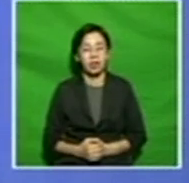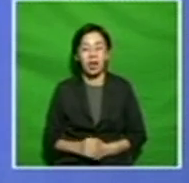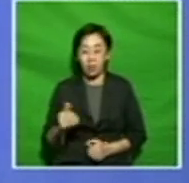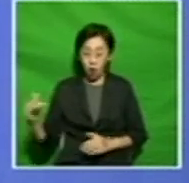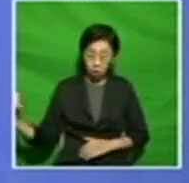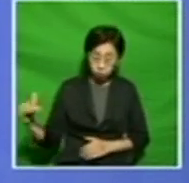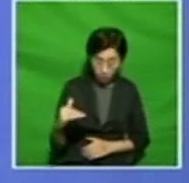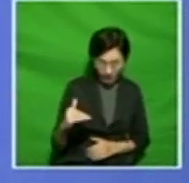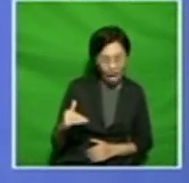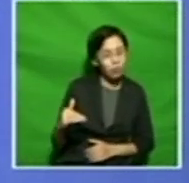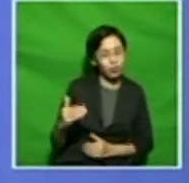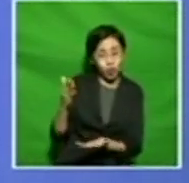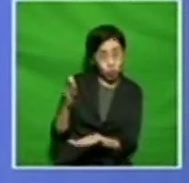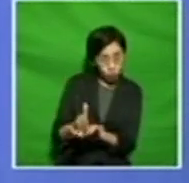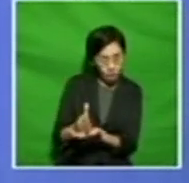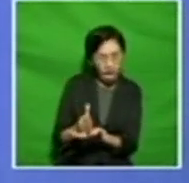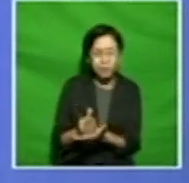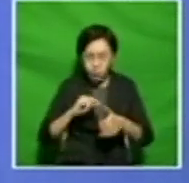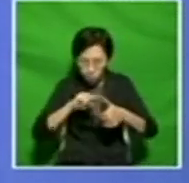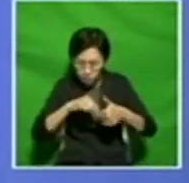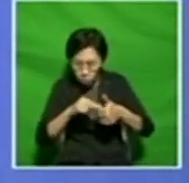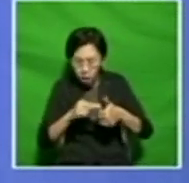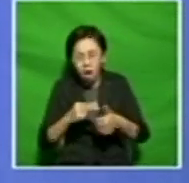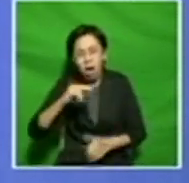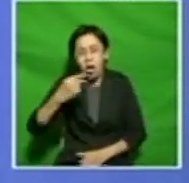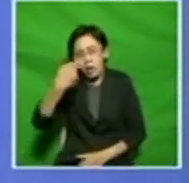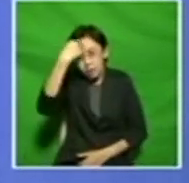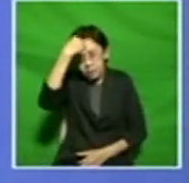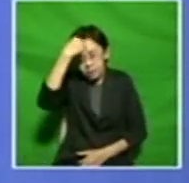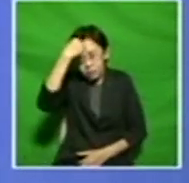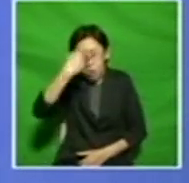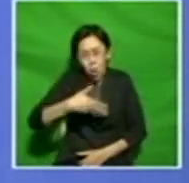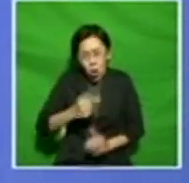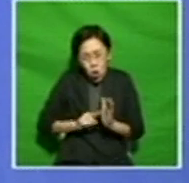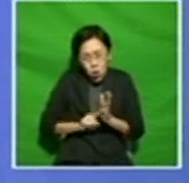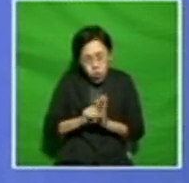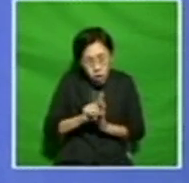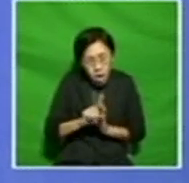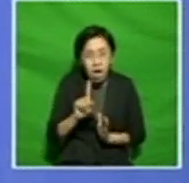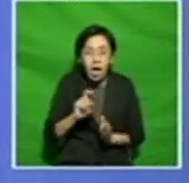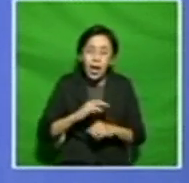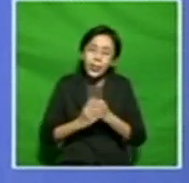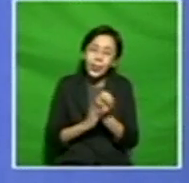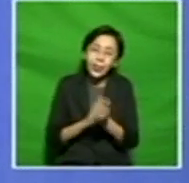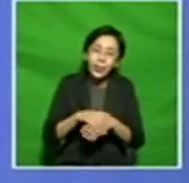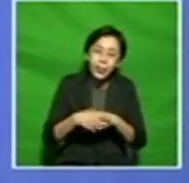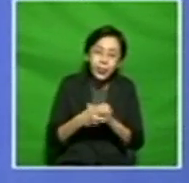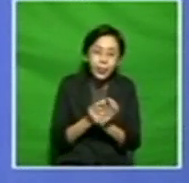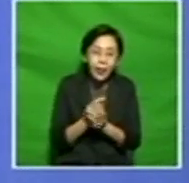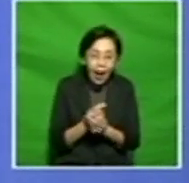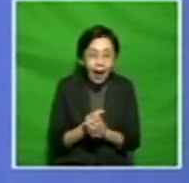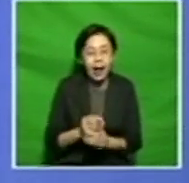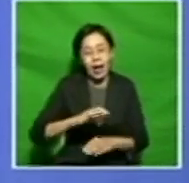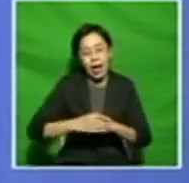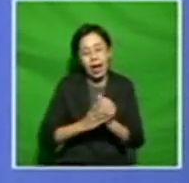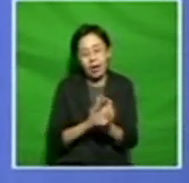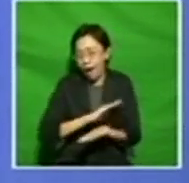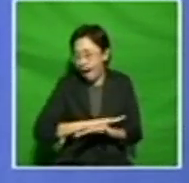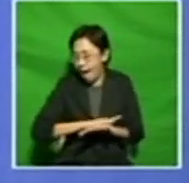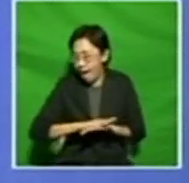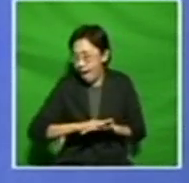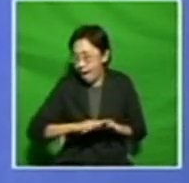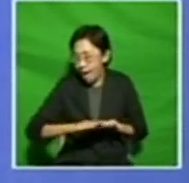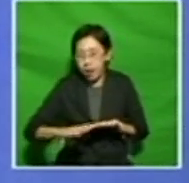ภูมิรวมทั้งอาจจะให้ใช้เจลหรือแอลกอฮอล์สำหรับล้างมือทำความสะอา